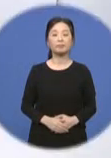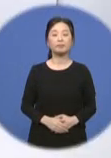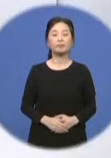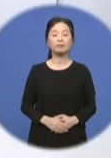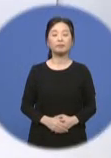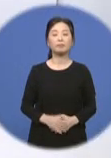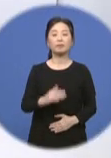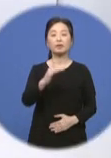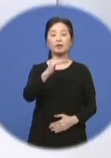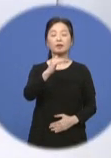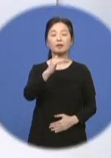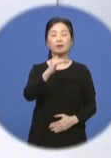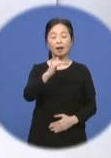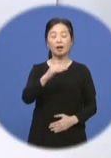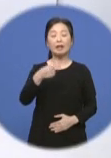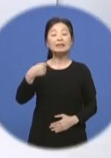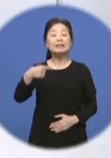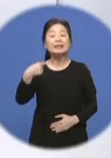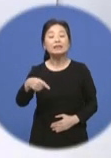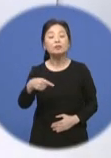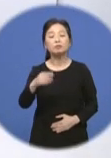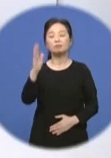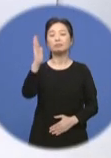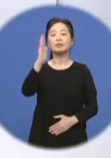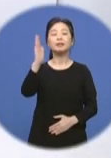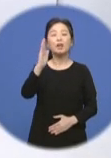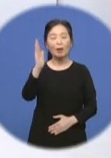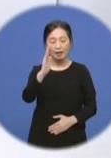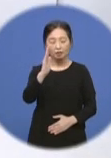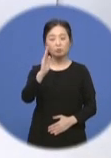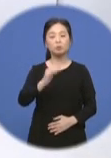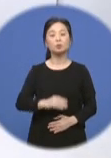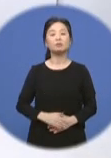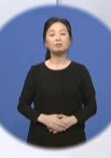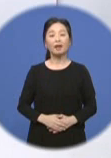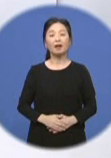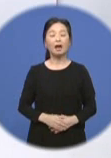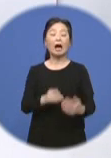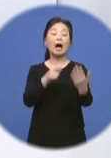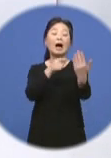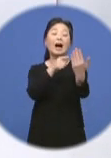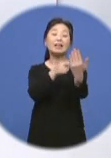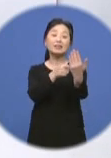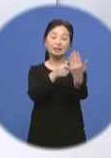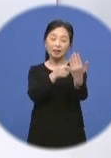ティーチングではない、一方的に教えるということではなくて、相手の